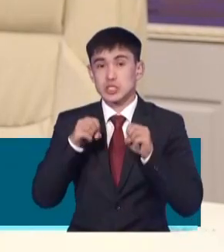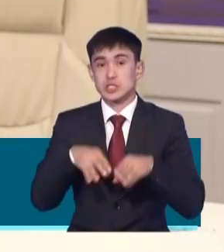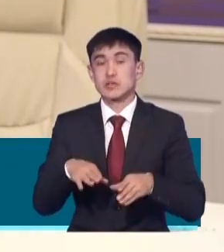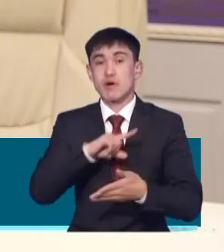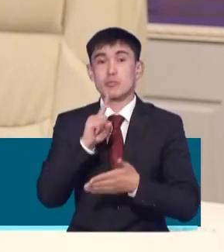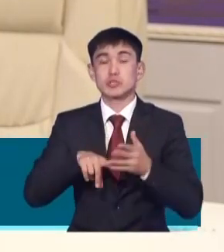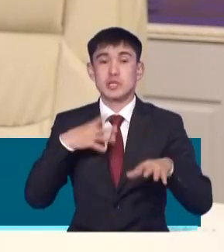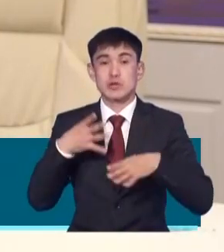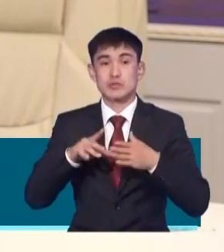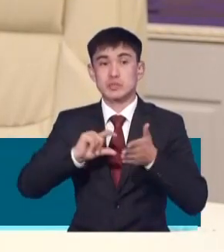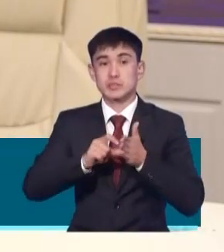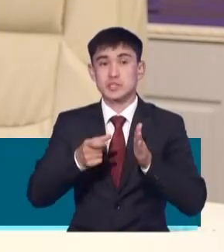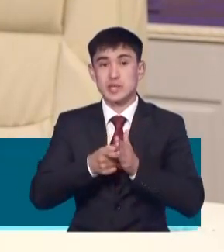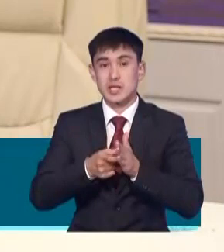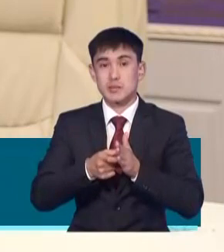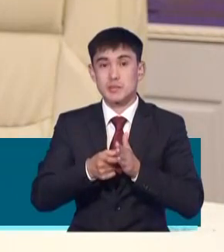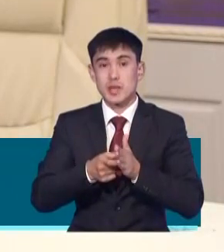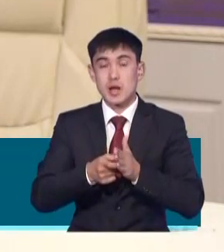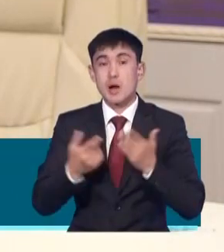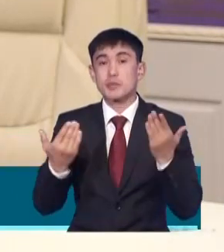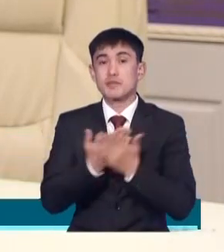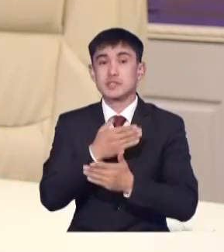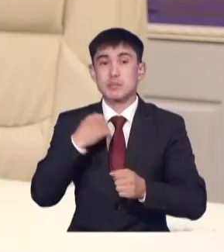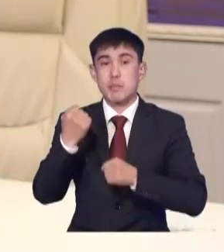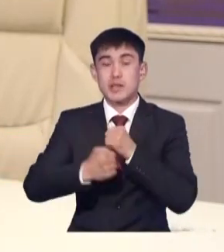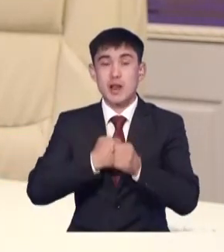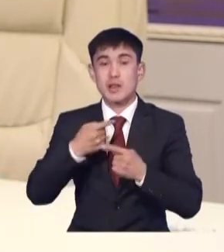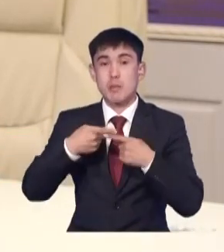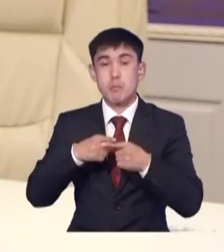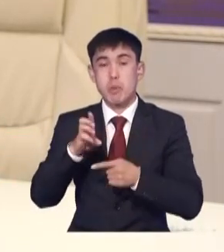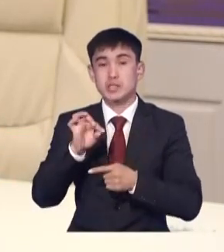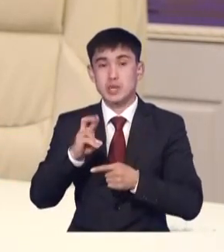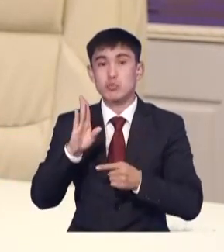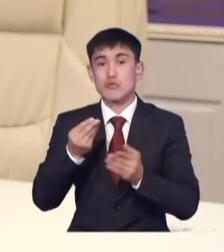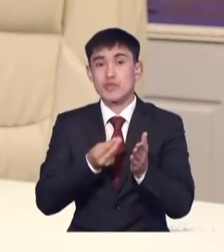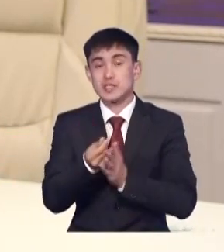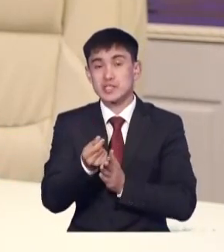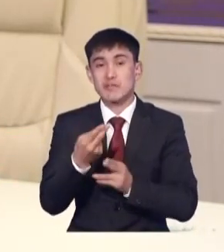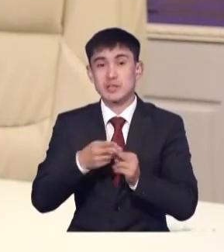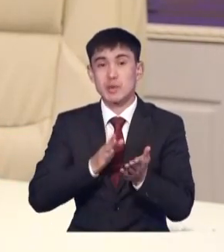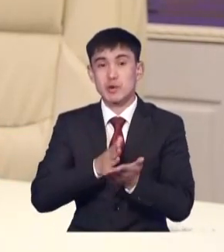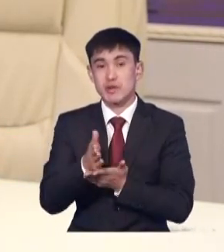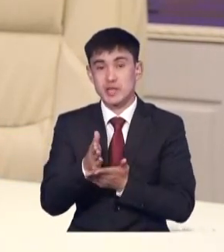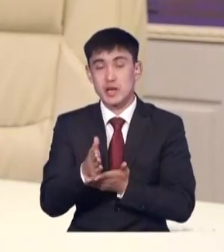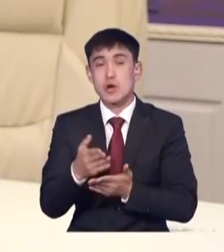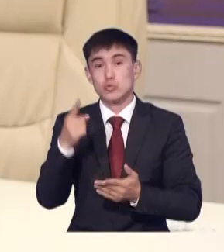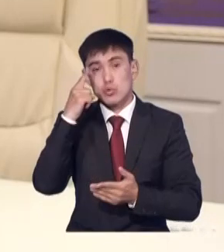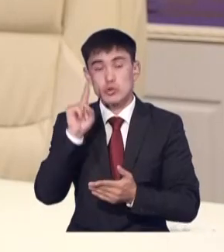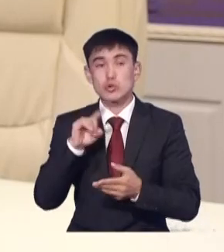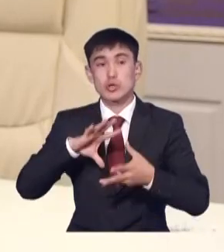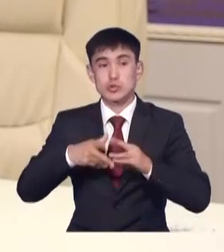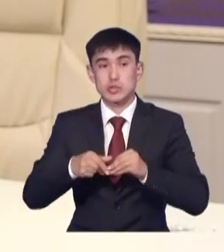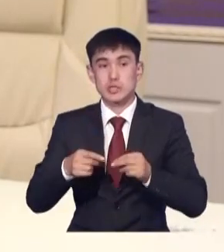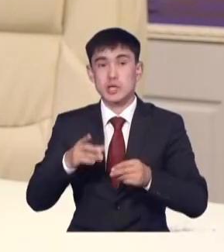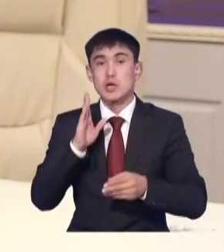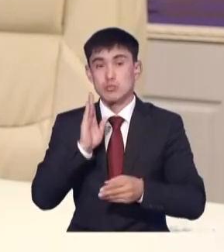с тренировочными залами для волейбола, обновится материально-техническая база и будет финансирование в этом направлении, то, думаю, результаты